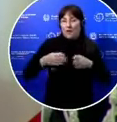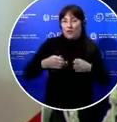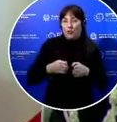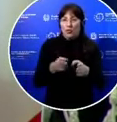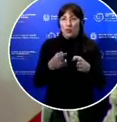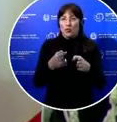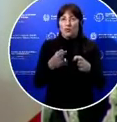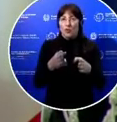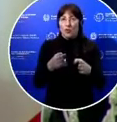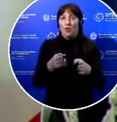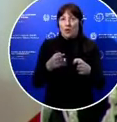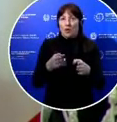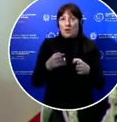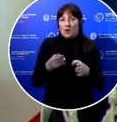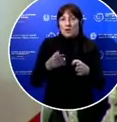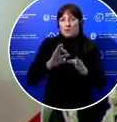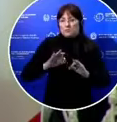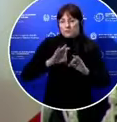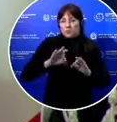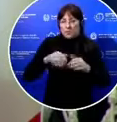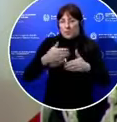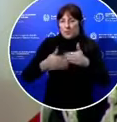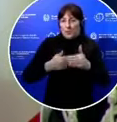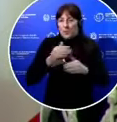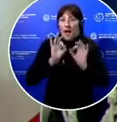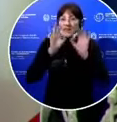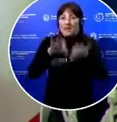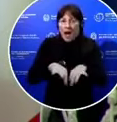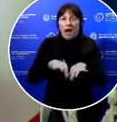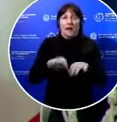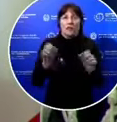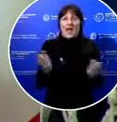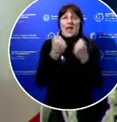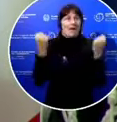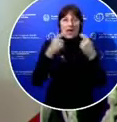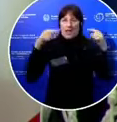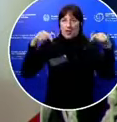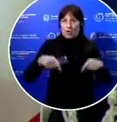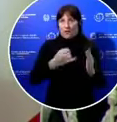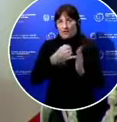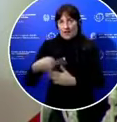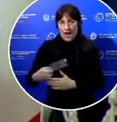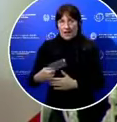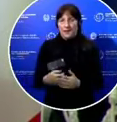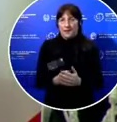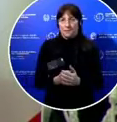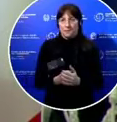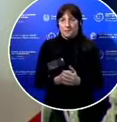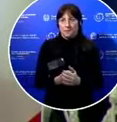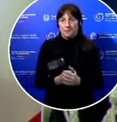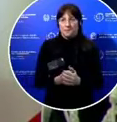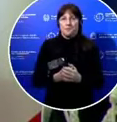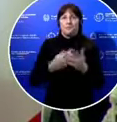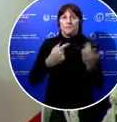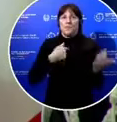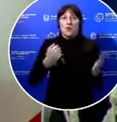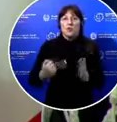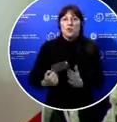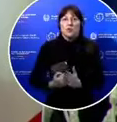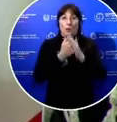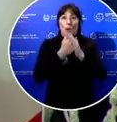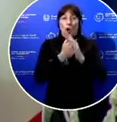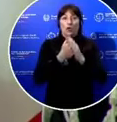preparato che ha condotto alla realizzazione di questo evento, che non sarebbe stato possibile senza il supporto del Comune di